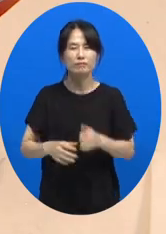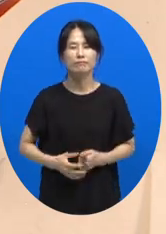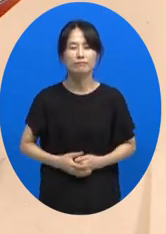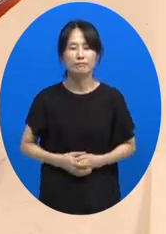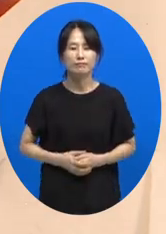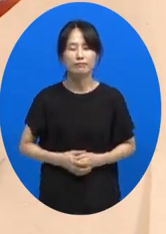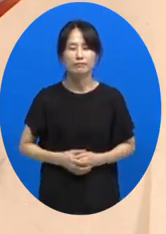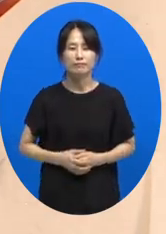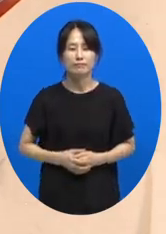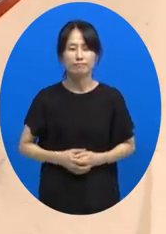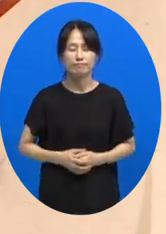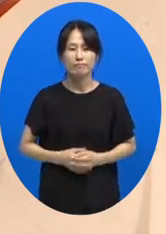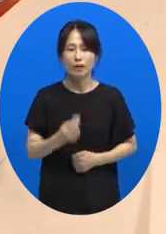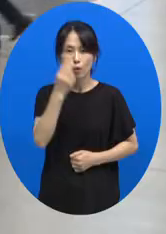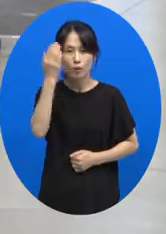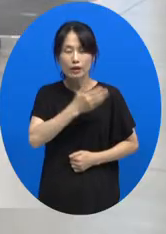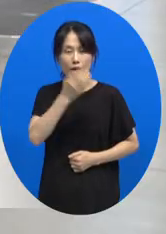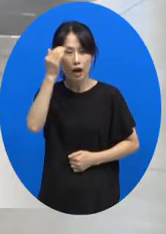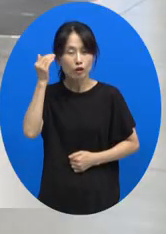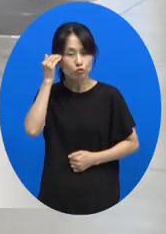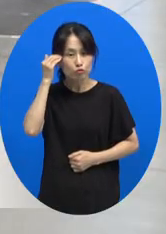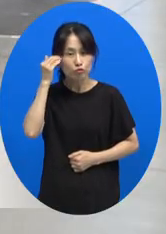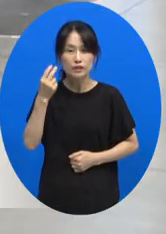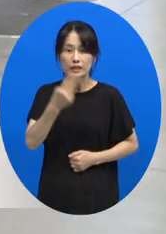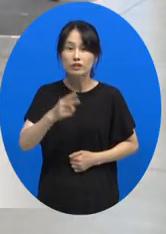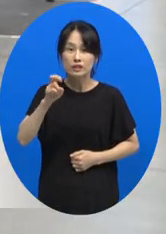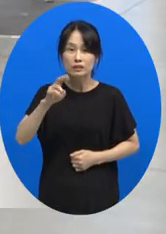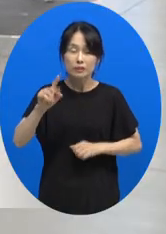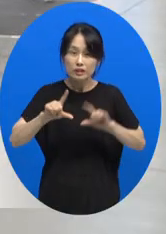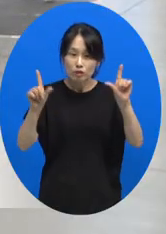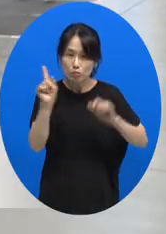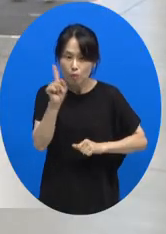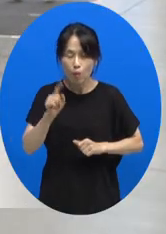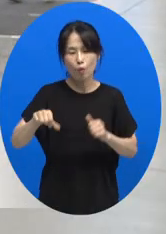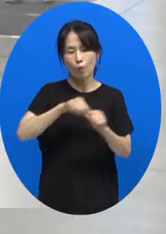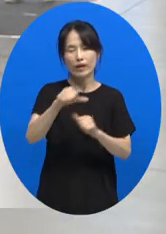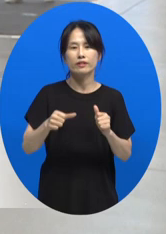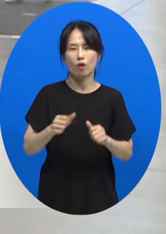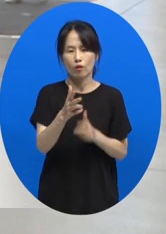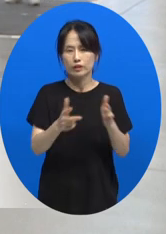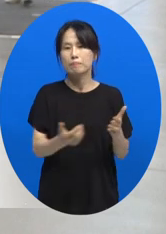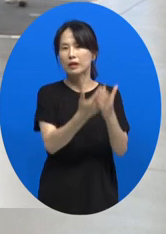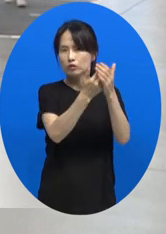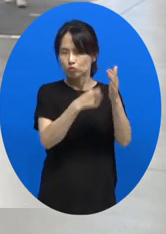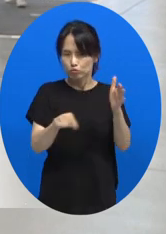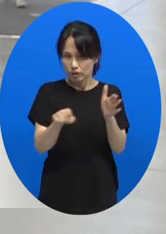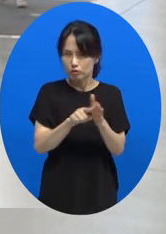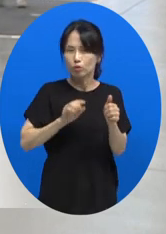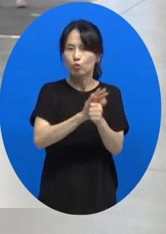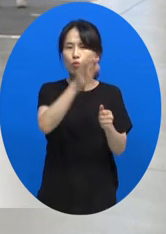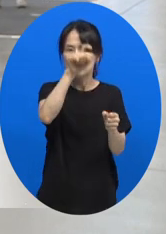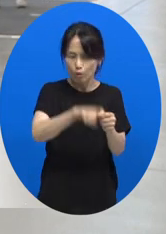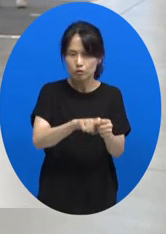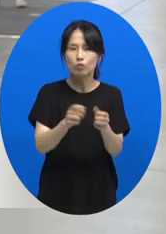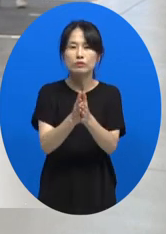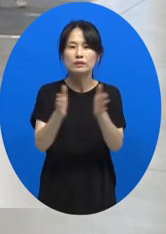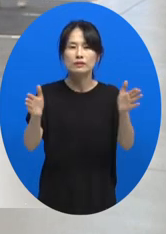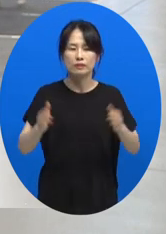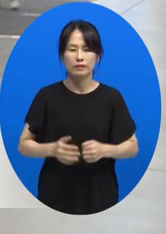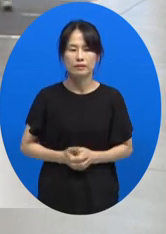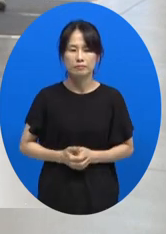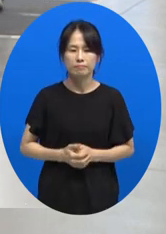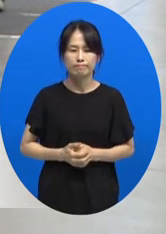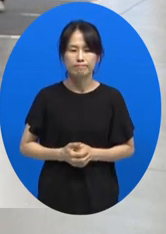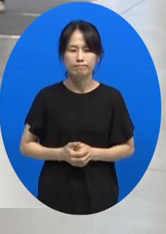발길이 이어집니다. 에코페어 코리아는 환경산업 발전을 위해서 도움을 주고자 만들었습니다.